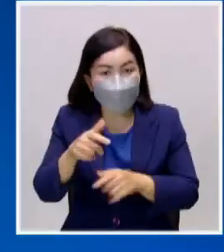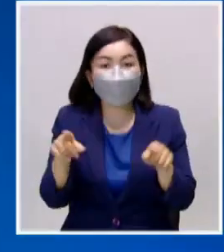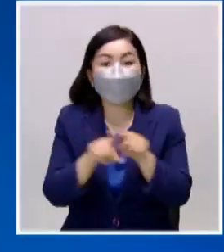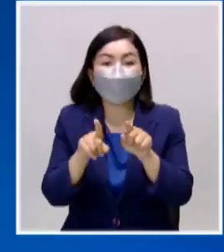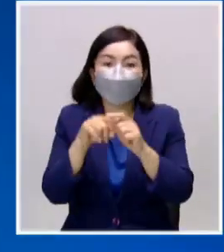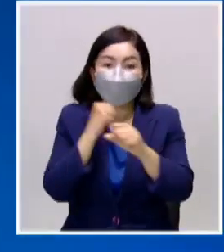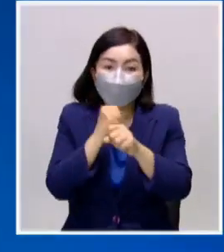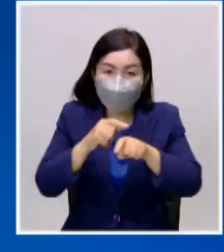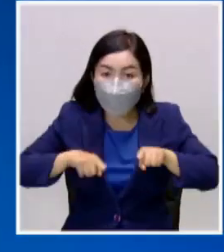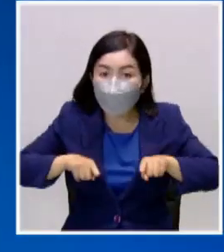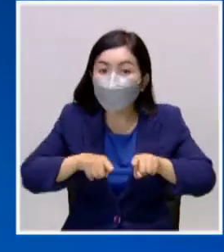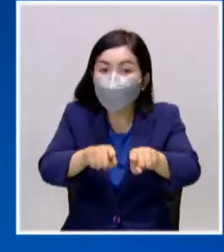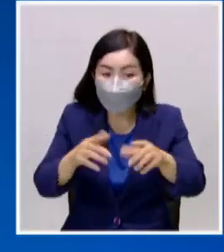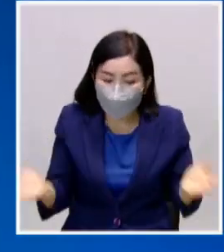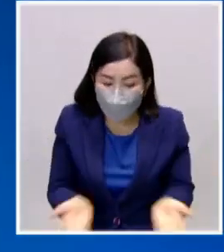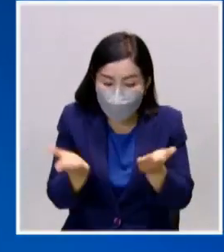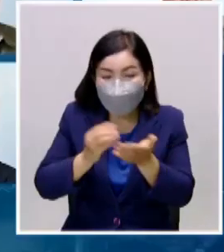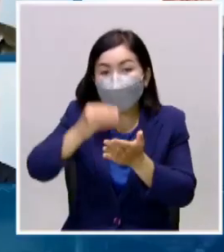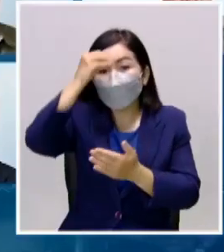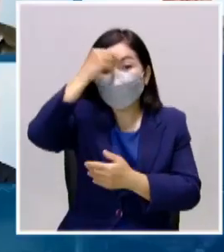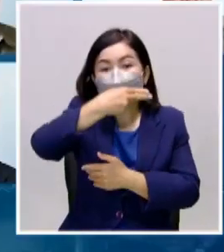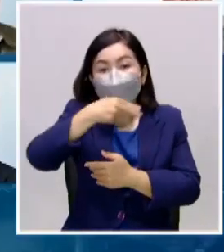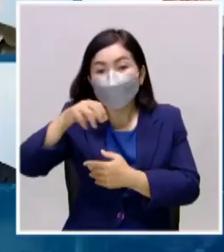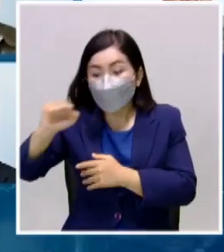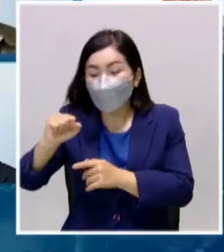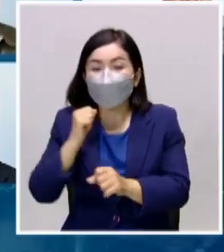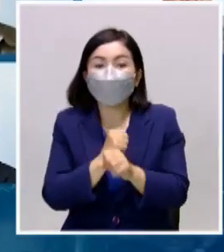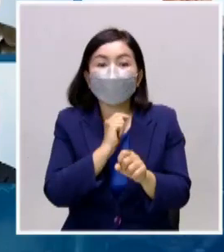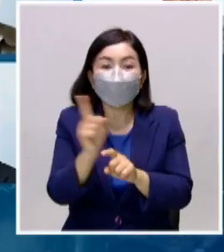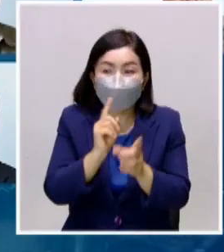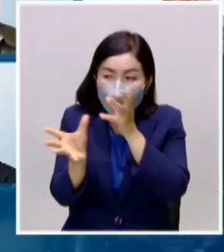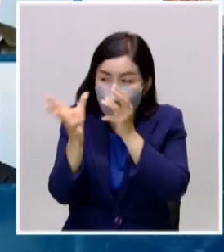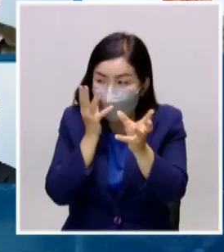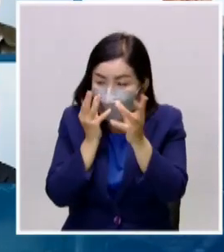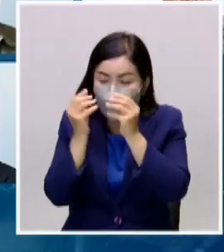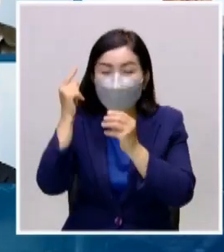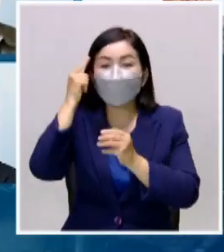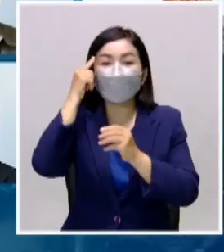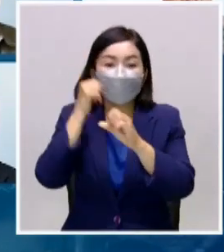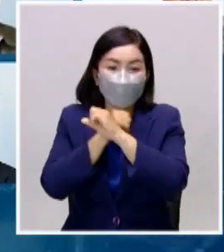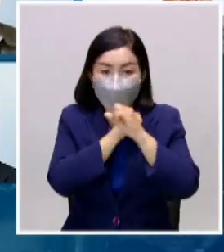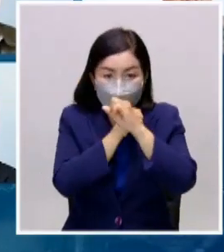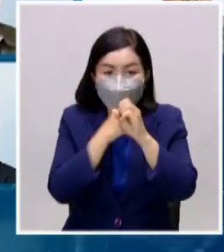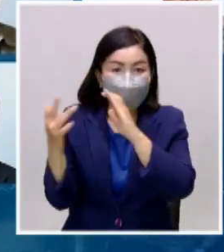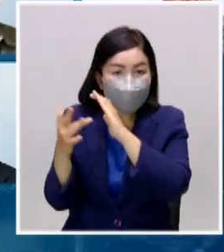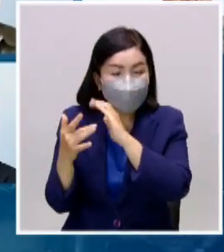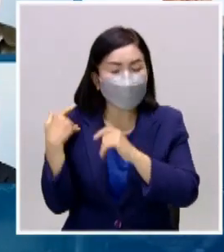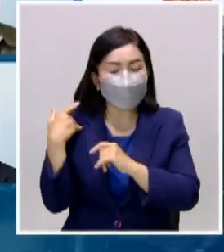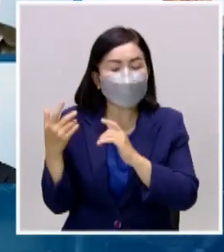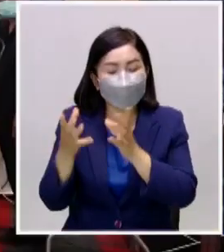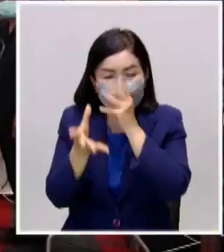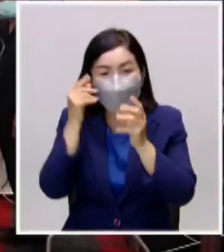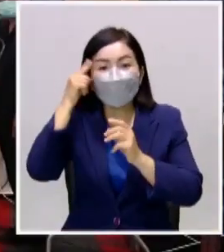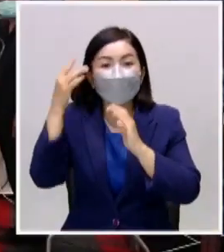บคู่กันกับการผลักดันหลักสูตรฐานสมรรถนะและกระบวนการการเรียนรู้ที่สร้างภูมิคุ้มกันด้านดิจิทัลและ